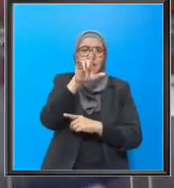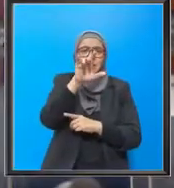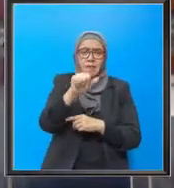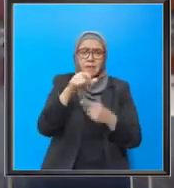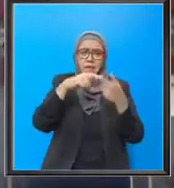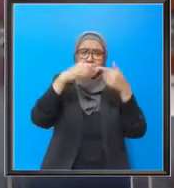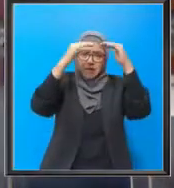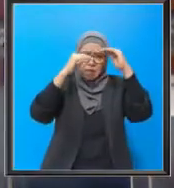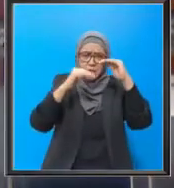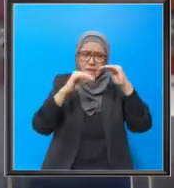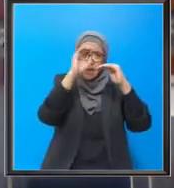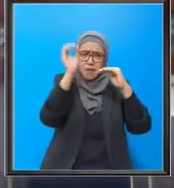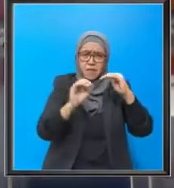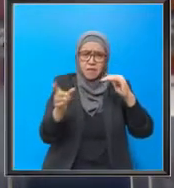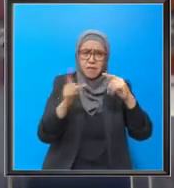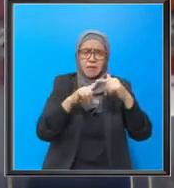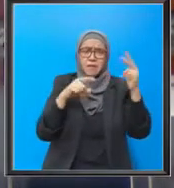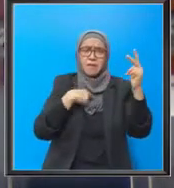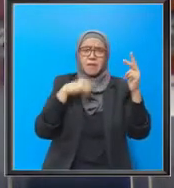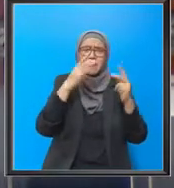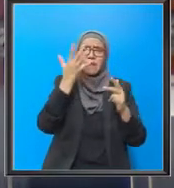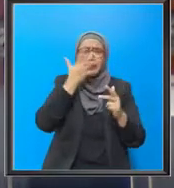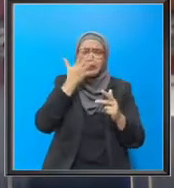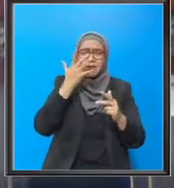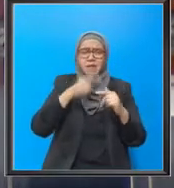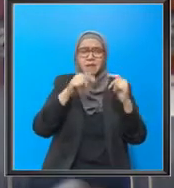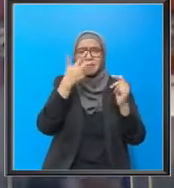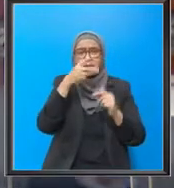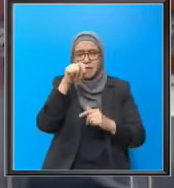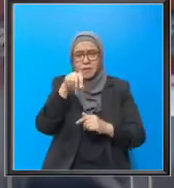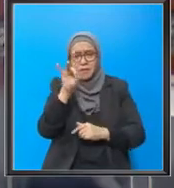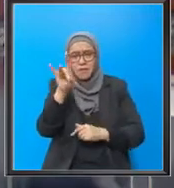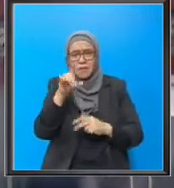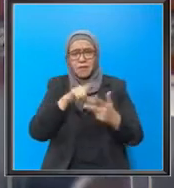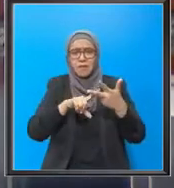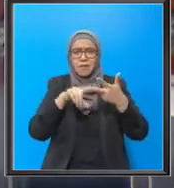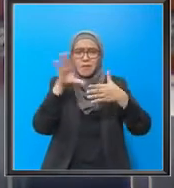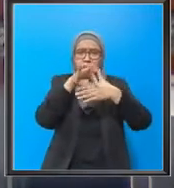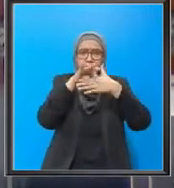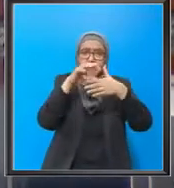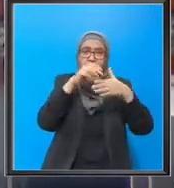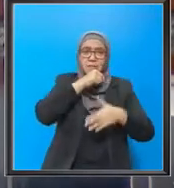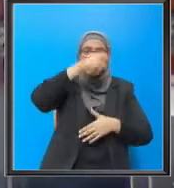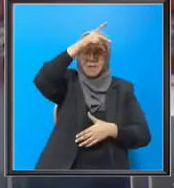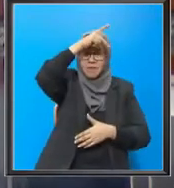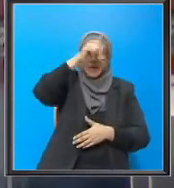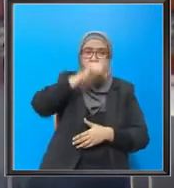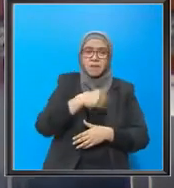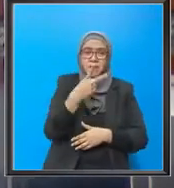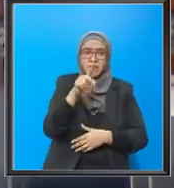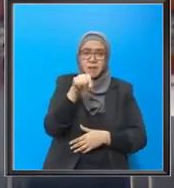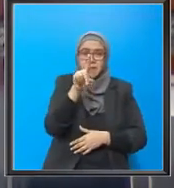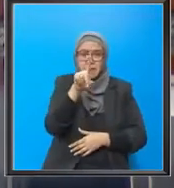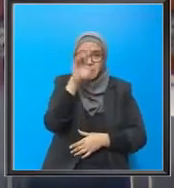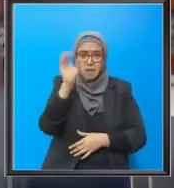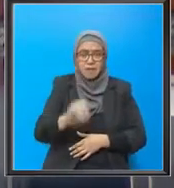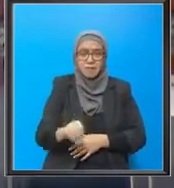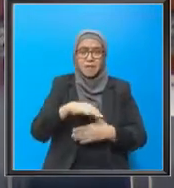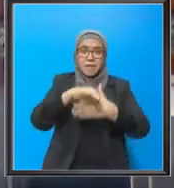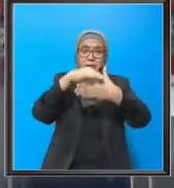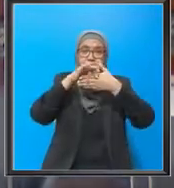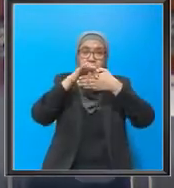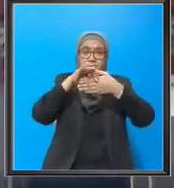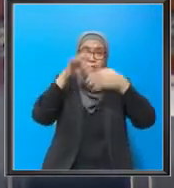Chili 38 mangga 32 81 daging kambing 12 point 1 wus daging lembu